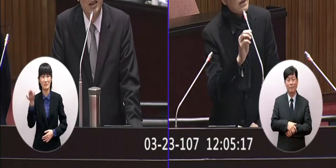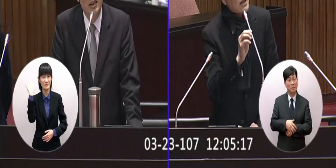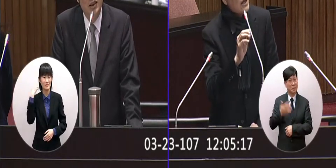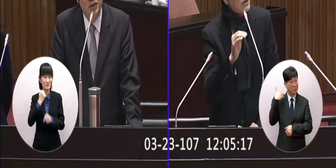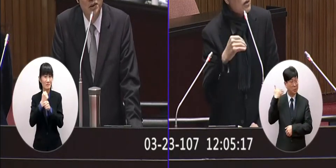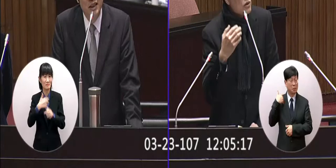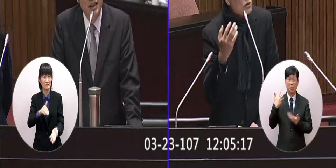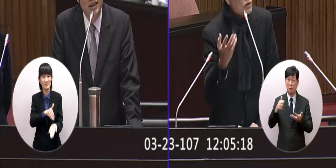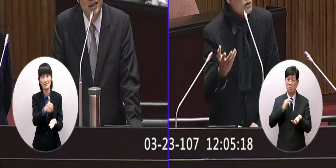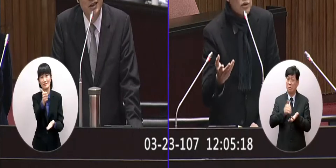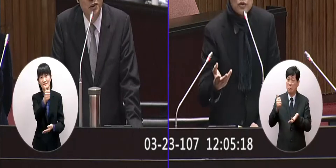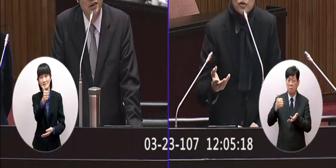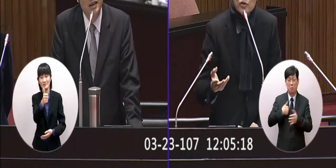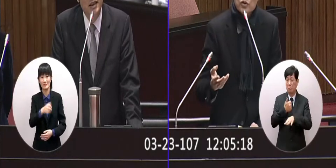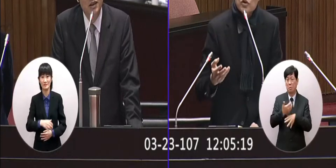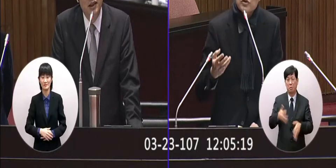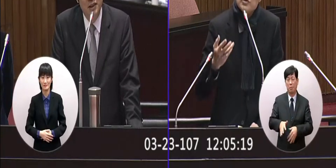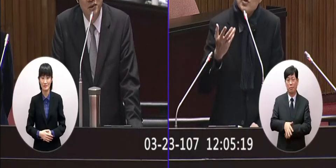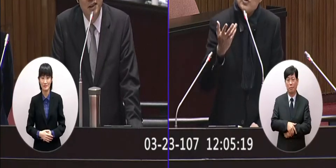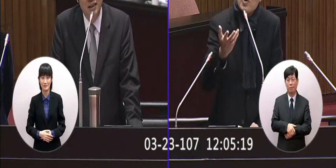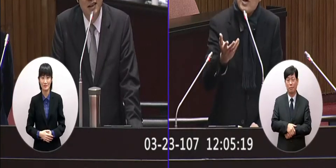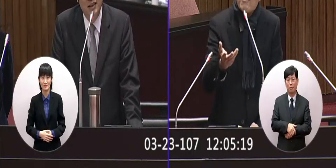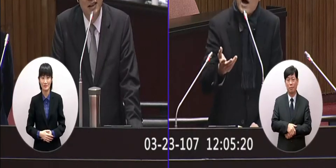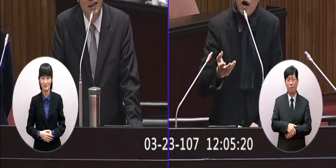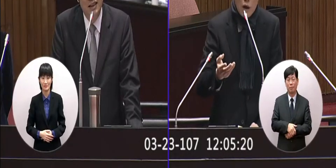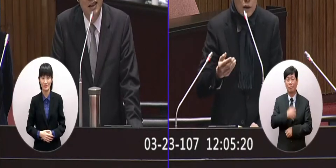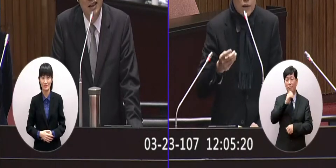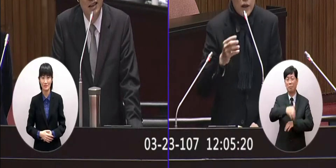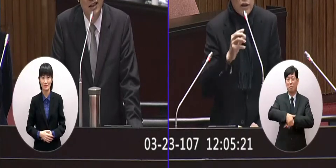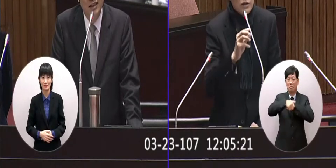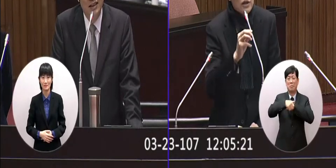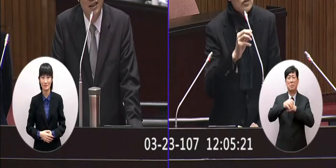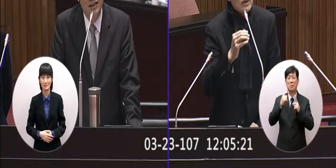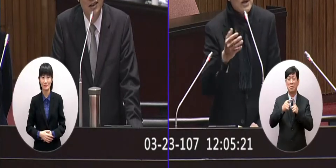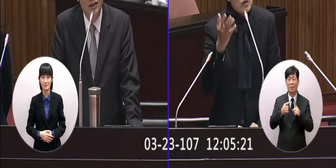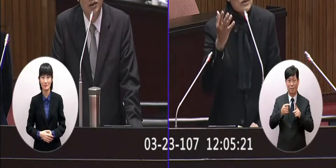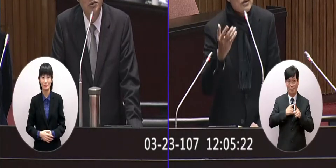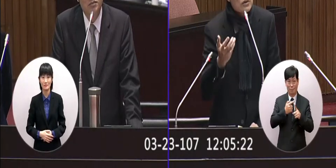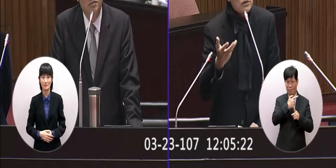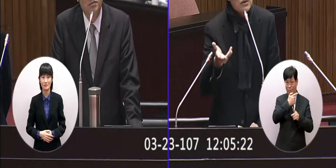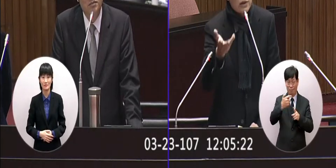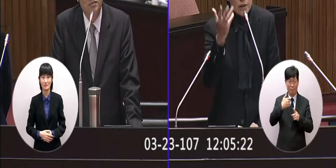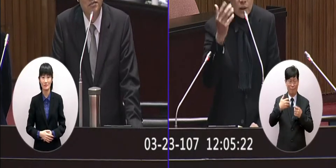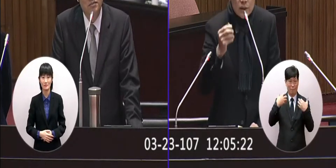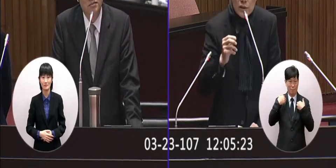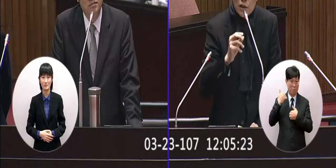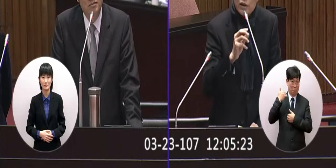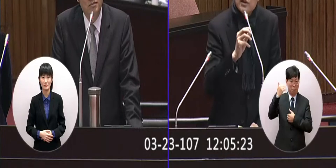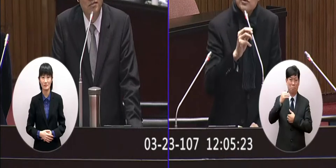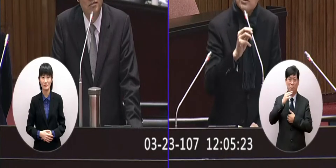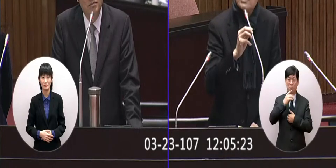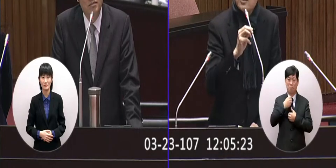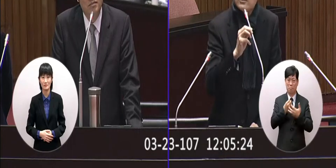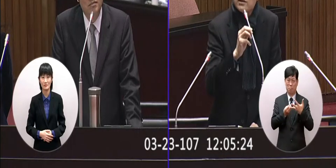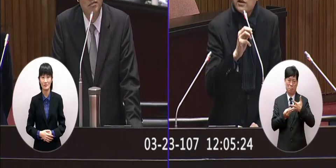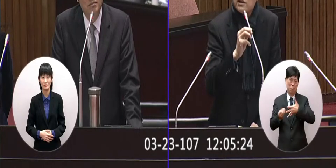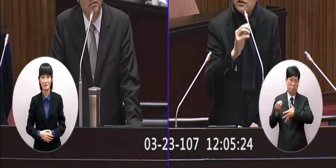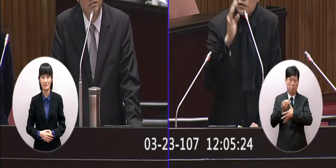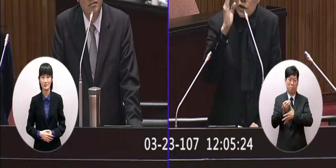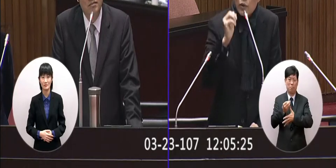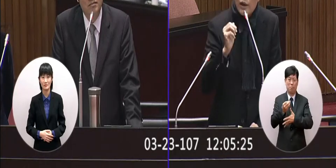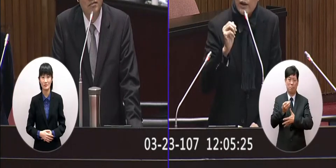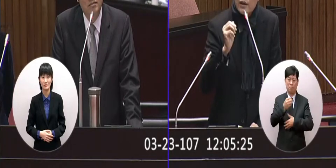很多人当医生啊，医生就是 今天从政是意外的 旅程，救人嘛，哦，那医生最高者就是可能要站在最高